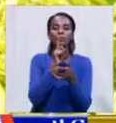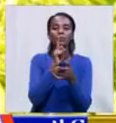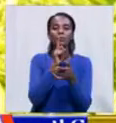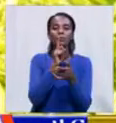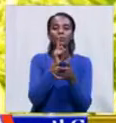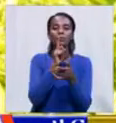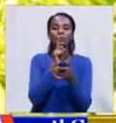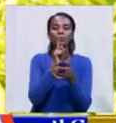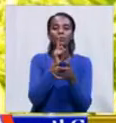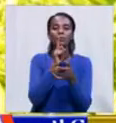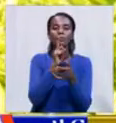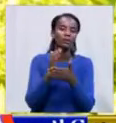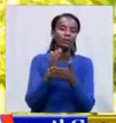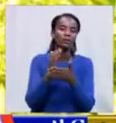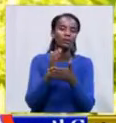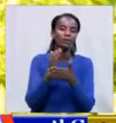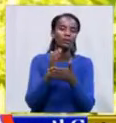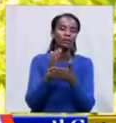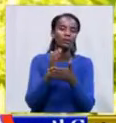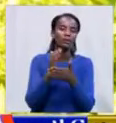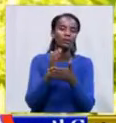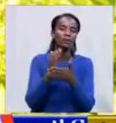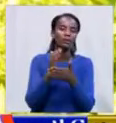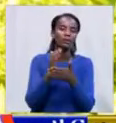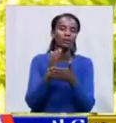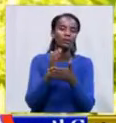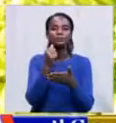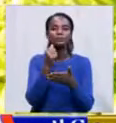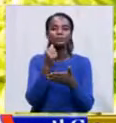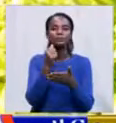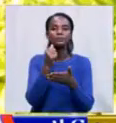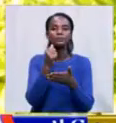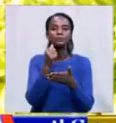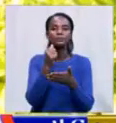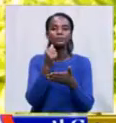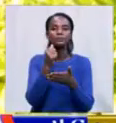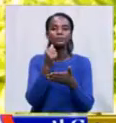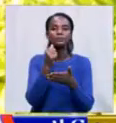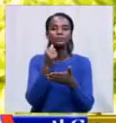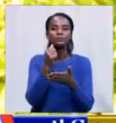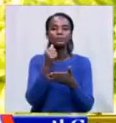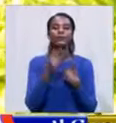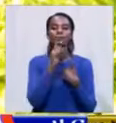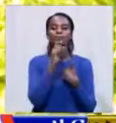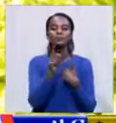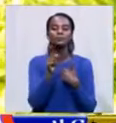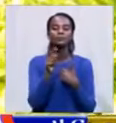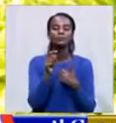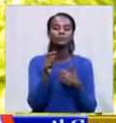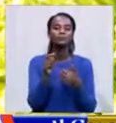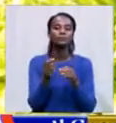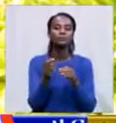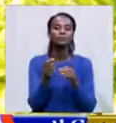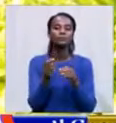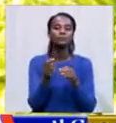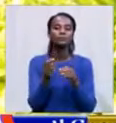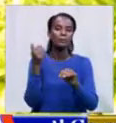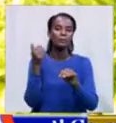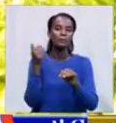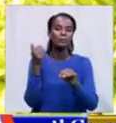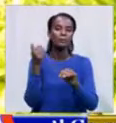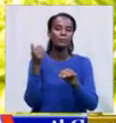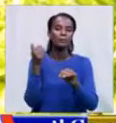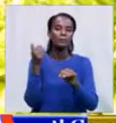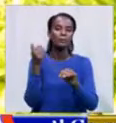መጠጣት አይተውም፣ የራሱን ትዳር ማከናወን አይተውም። ልክ እንደዛው አይተ ነው ሁሉም ባለበት ቀድሞ የሚያደርገው የነበረ አስተዋጽኦ ተማሪው